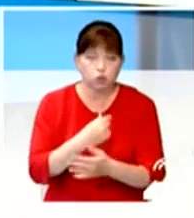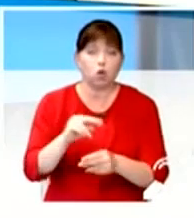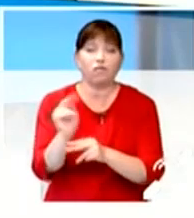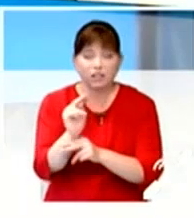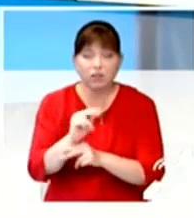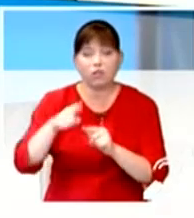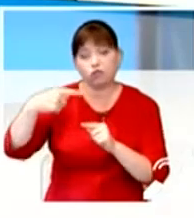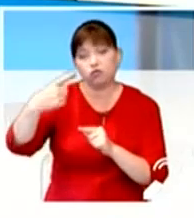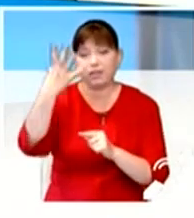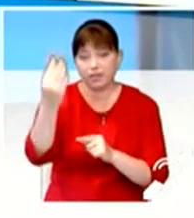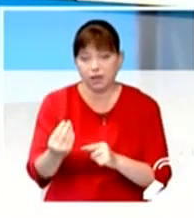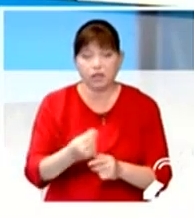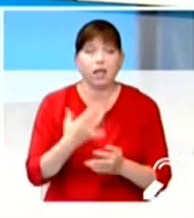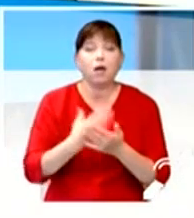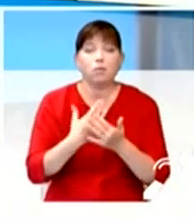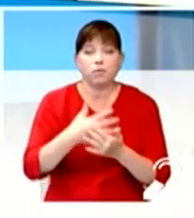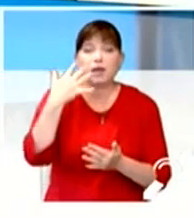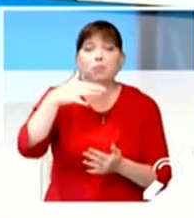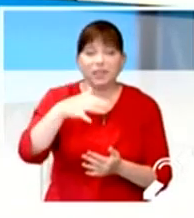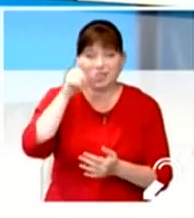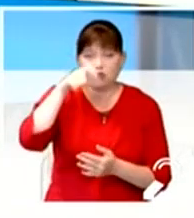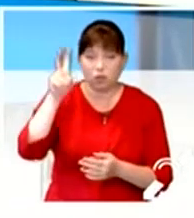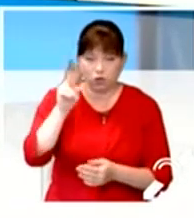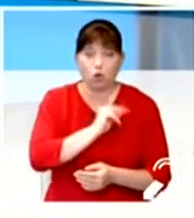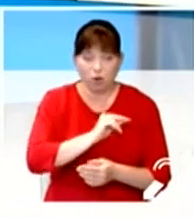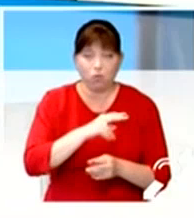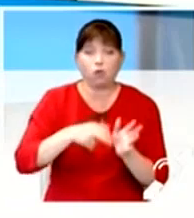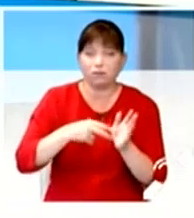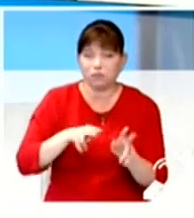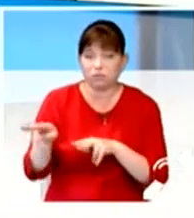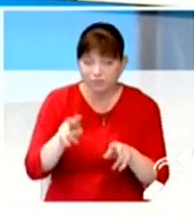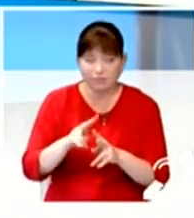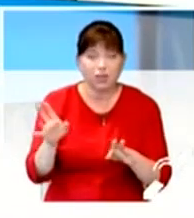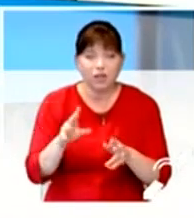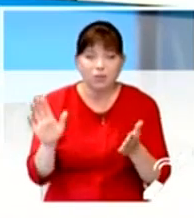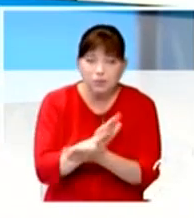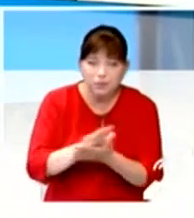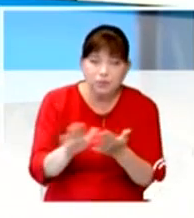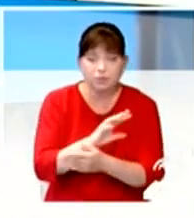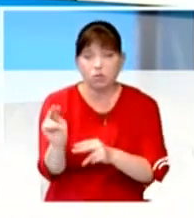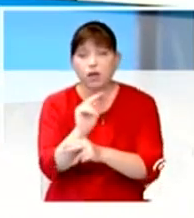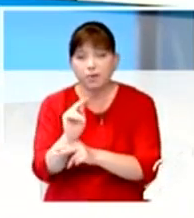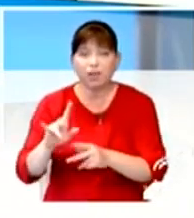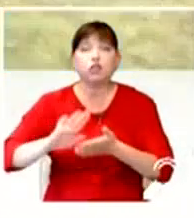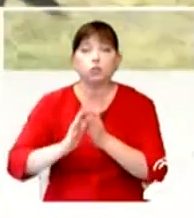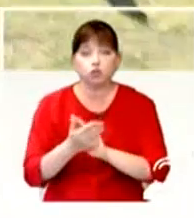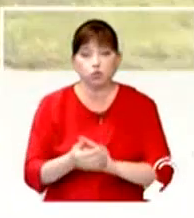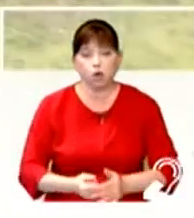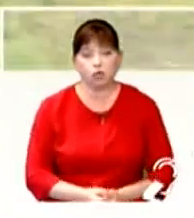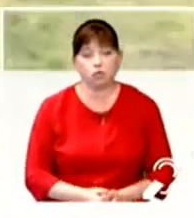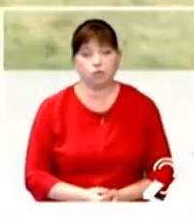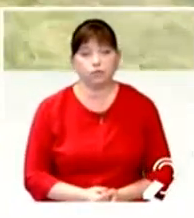în câteva zile. Aproximativ 50 de angajați ai CFM lucrează intens la înlăturarea consecințelor.